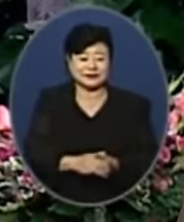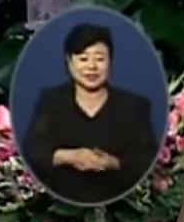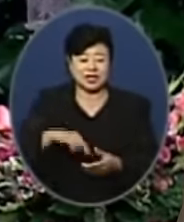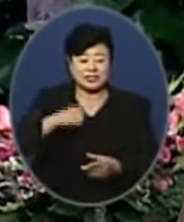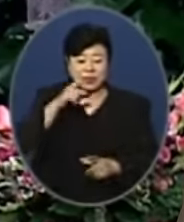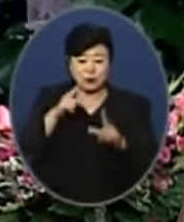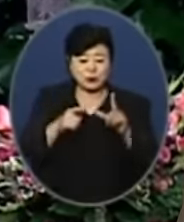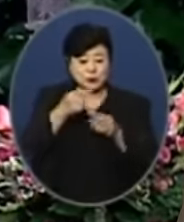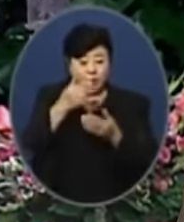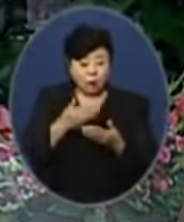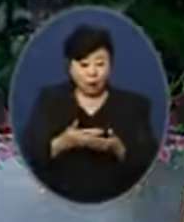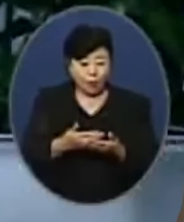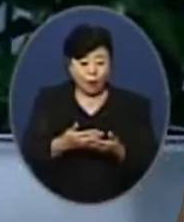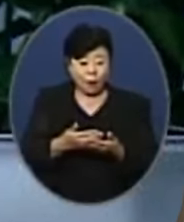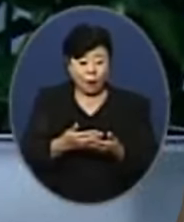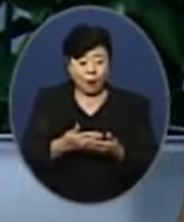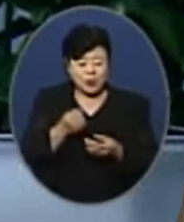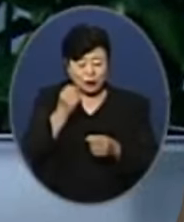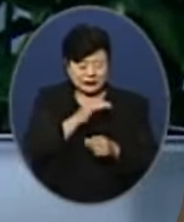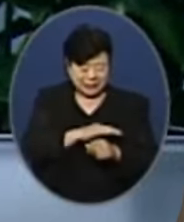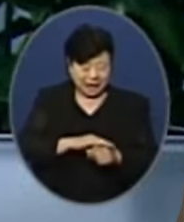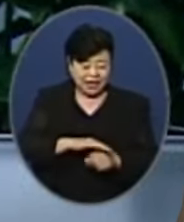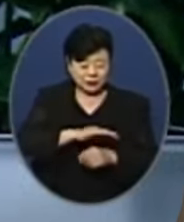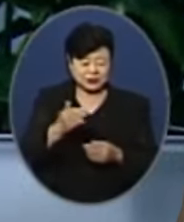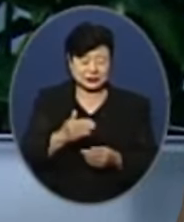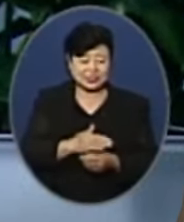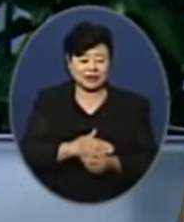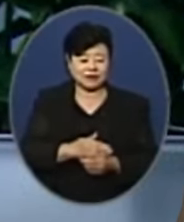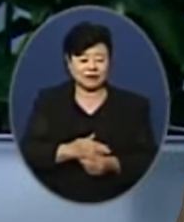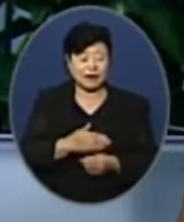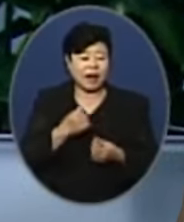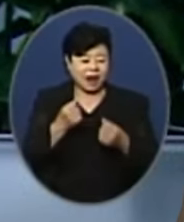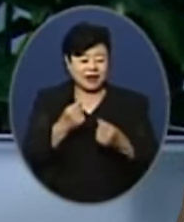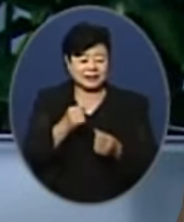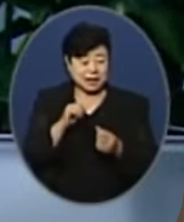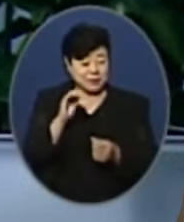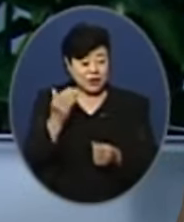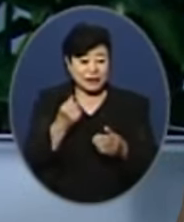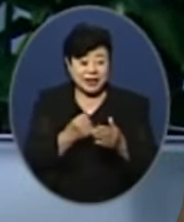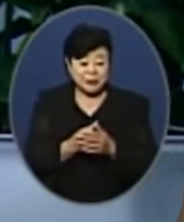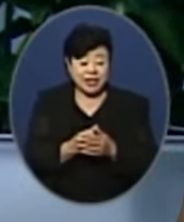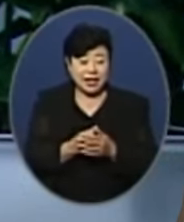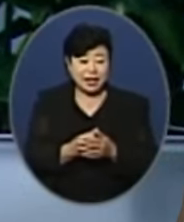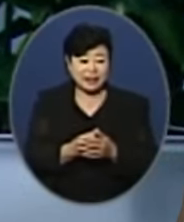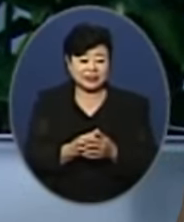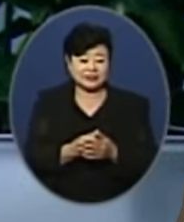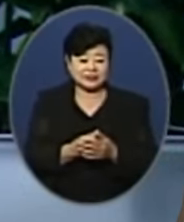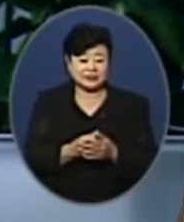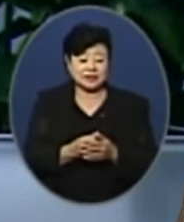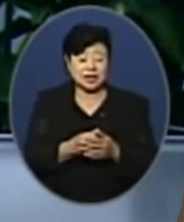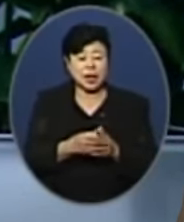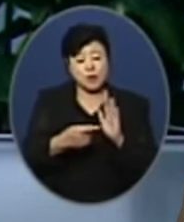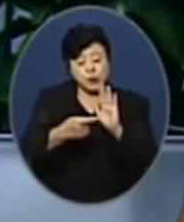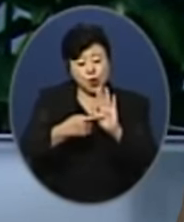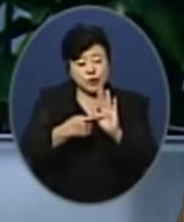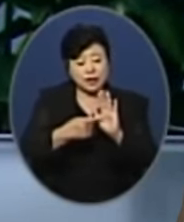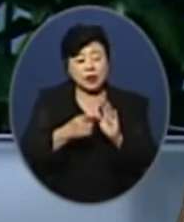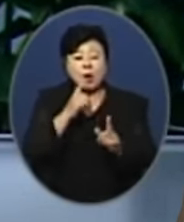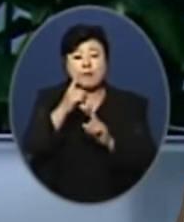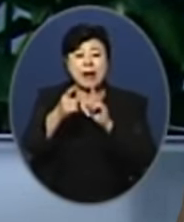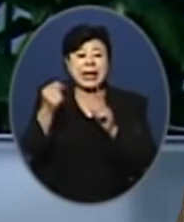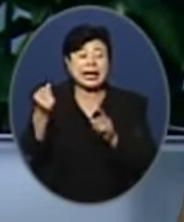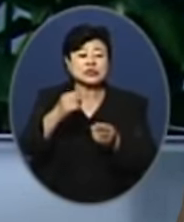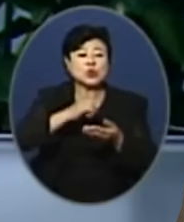자화상을 얻고 영혼이 잘됨같이 범사에 잘됨에 강건한 사람이 되었어도 이것이 표현되는 것이 전부